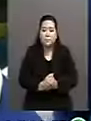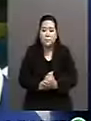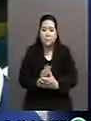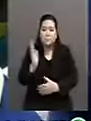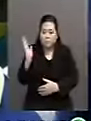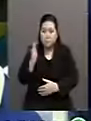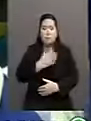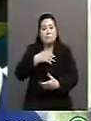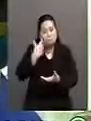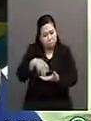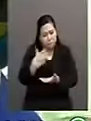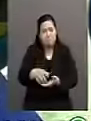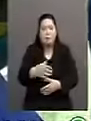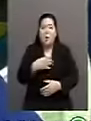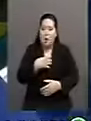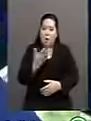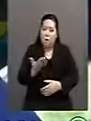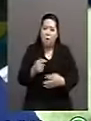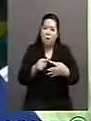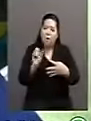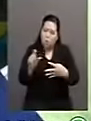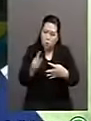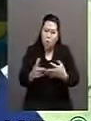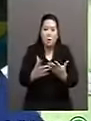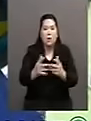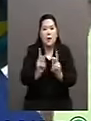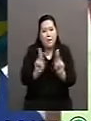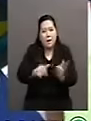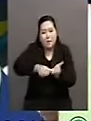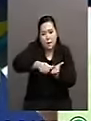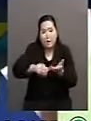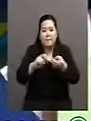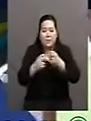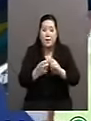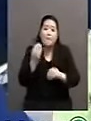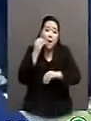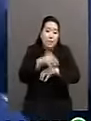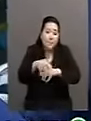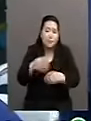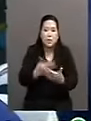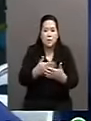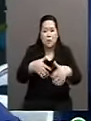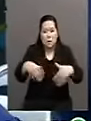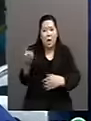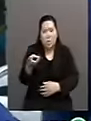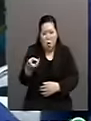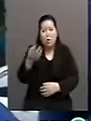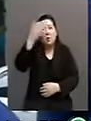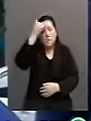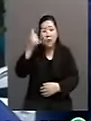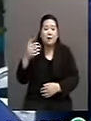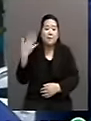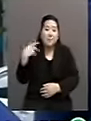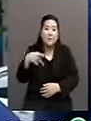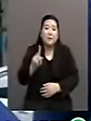เรื่องของการให้เกิดการเร่งรัดเรื่องของคณะกรรมการแก้ไขปัญหาเรื่องที่อยู่อาศัยผู้มีรายได้น้อยที่ท่านประวิตรเนี่